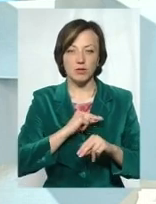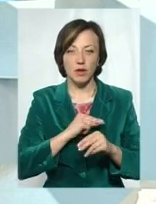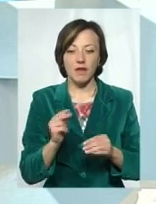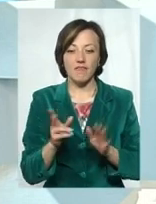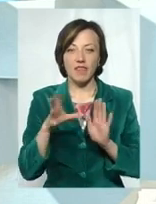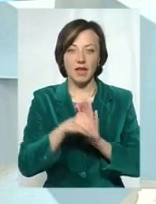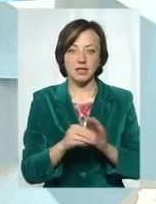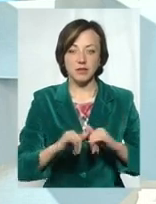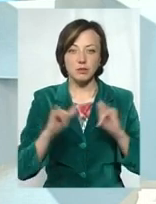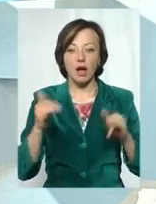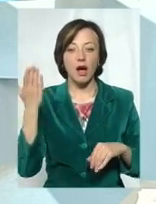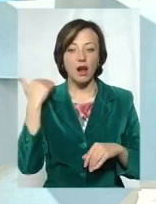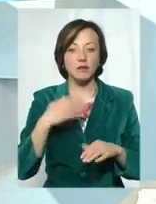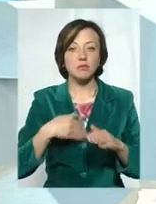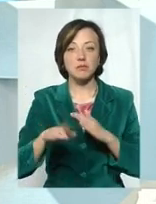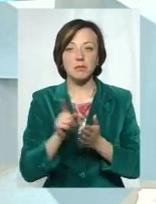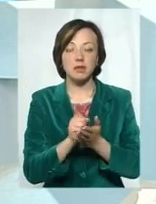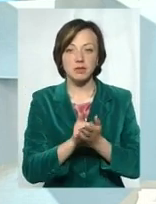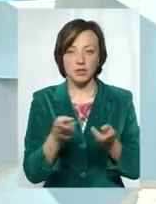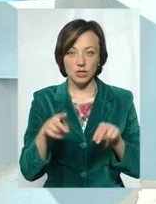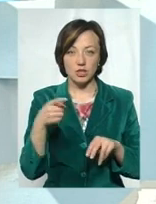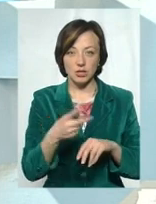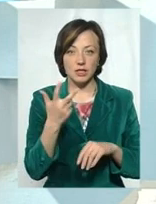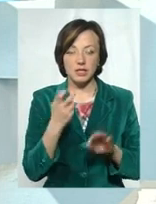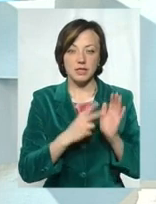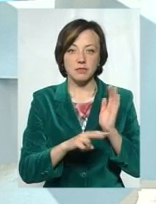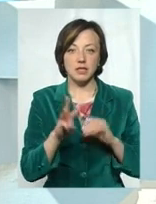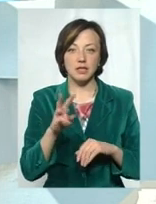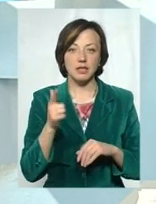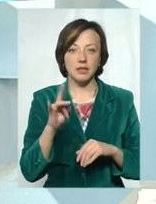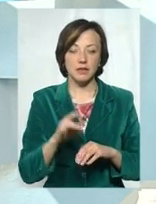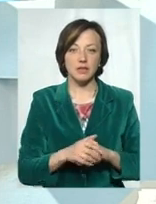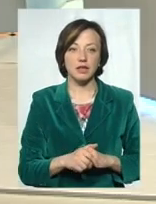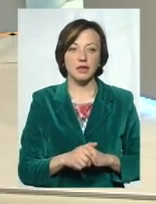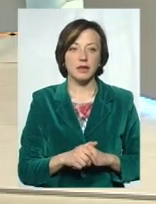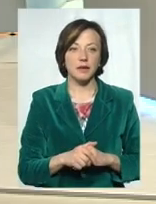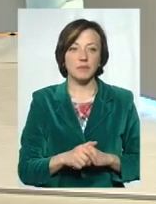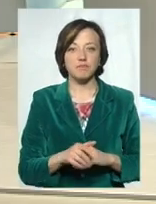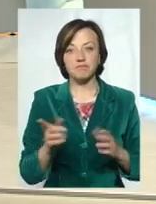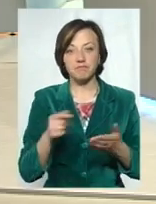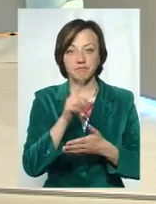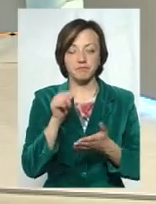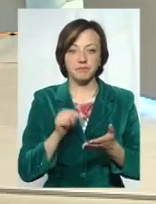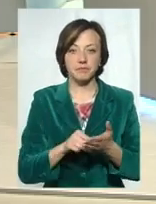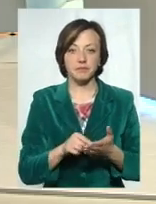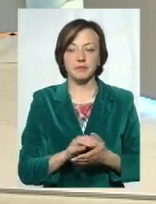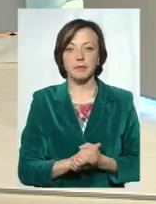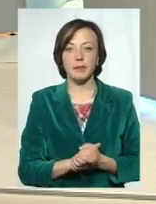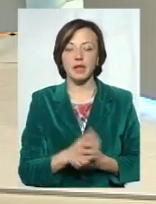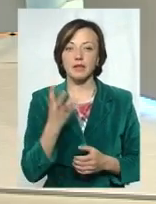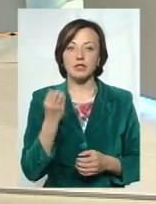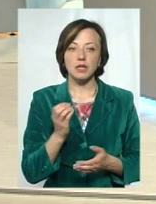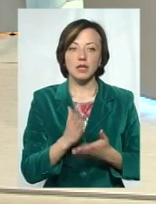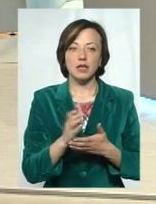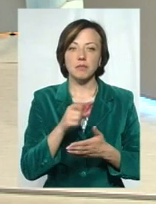старі пільговики, як їх знову ж таки залишити на 1373 гривні? Також є питання, так? Потім ще є